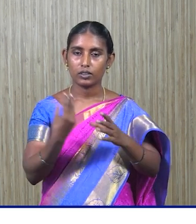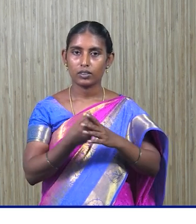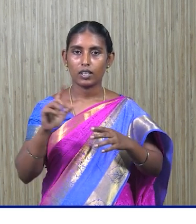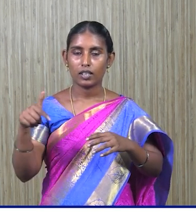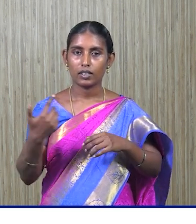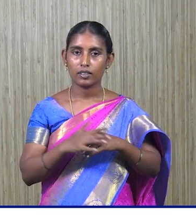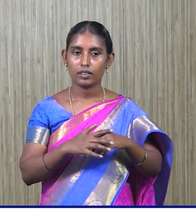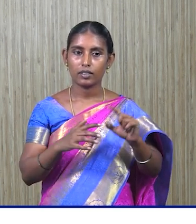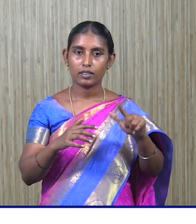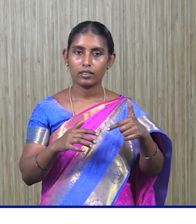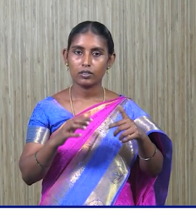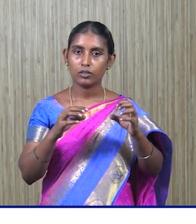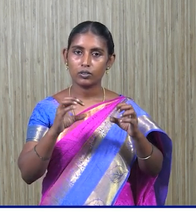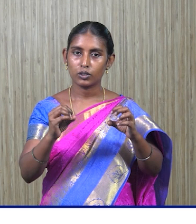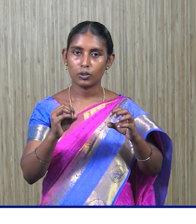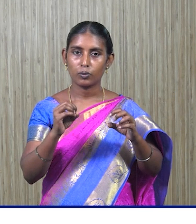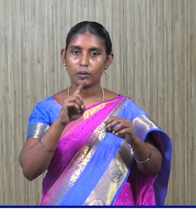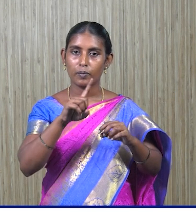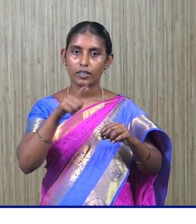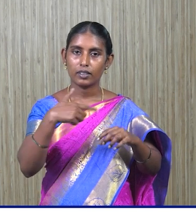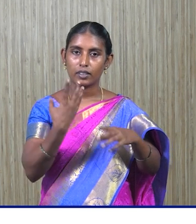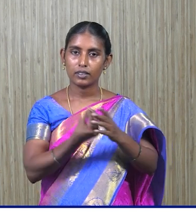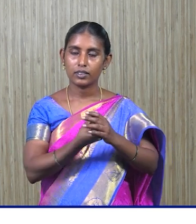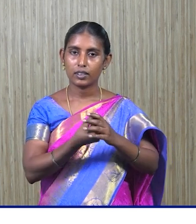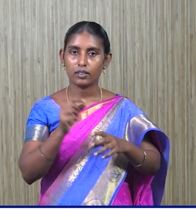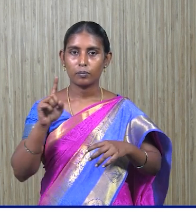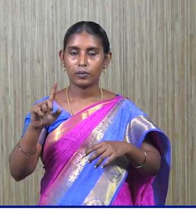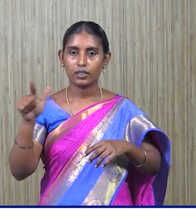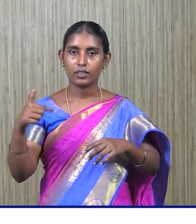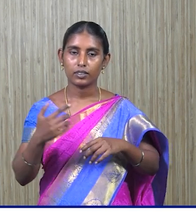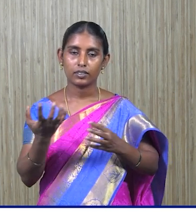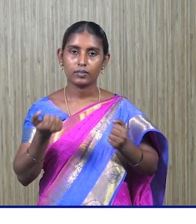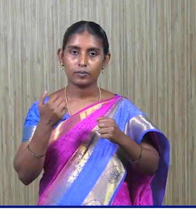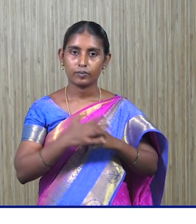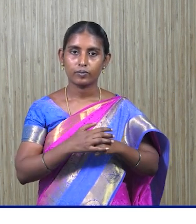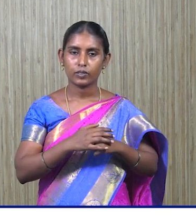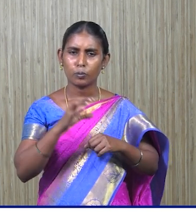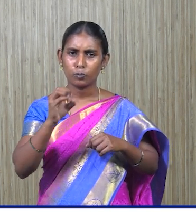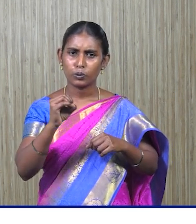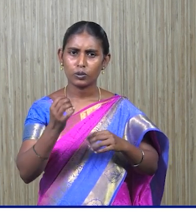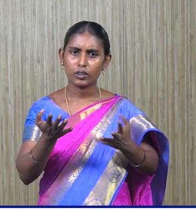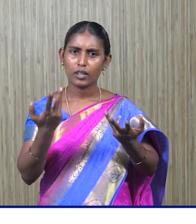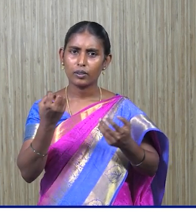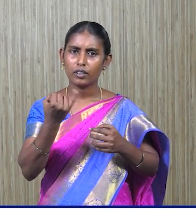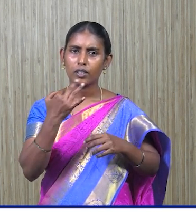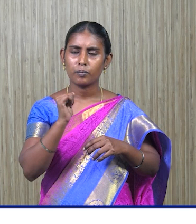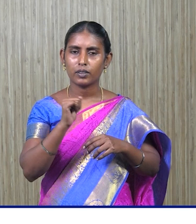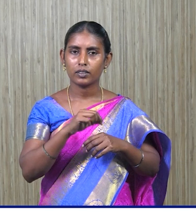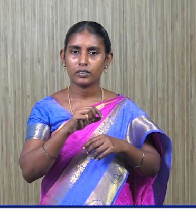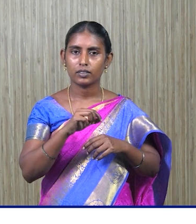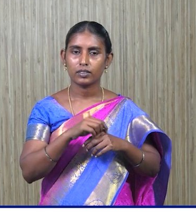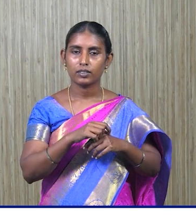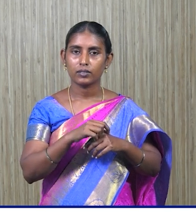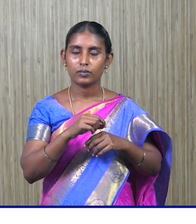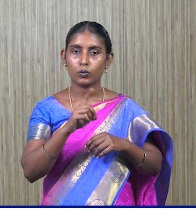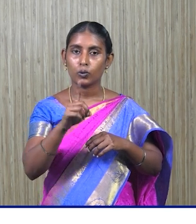7. 0 17 கூட்டினால் என்ன கிடைக்கும்? 17 என்ற எண் கிடைக்கும். பூஜ்ஜியத்துடன் எந்த எண்ணை கூட்டினால் 37 கிடைக்கும்? 37. ஒரு